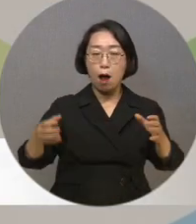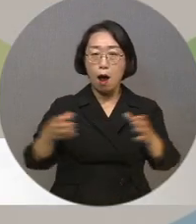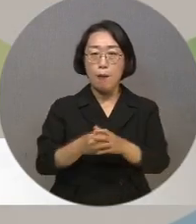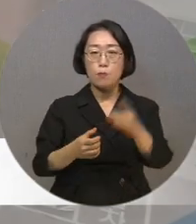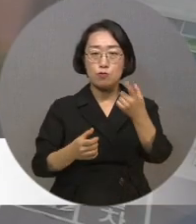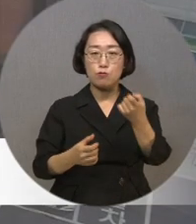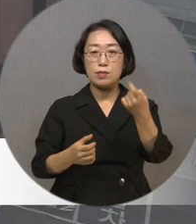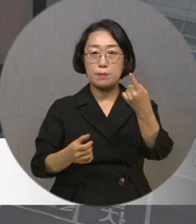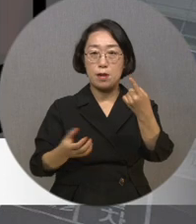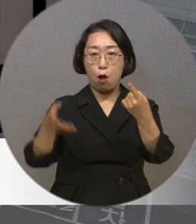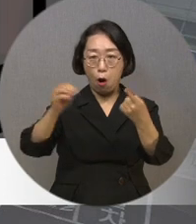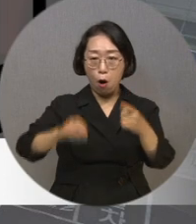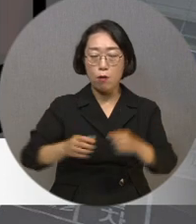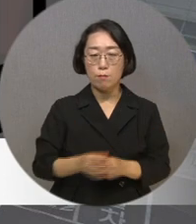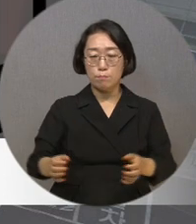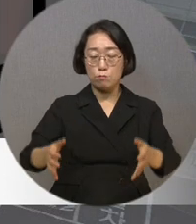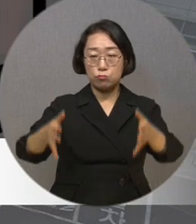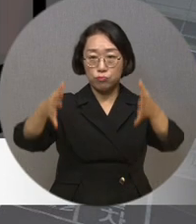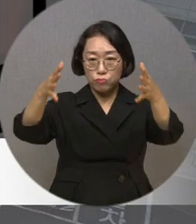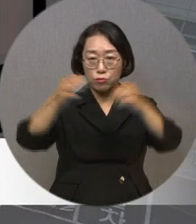원을 들여 연면적